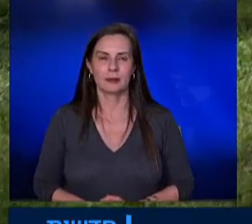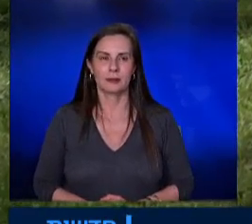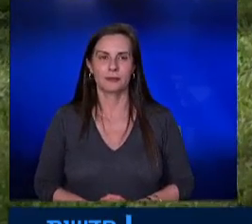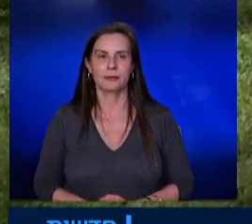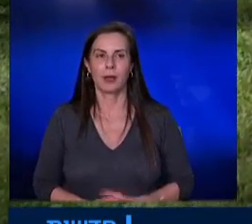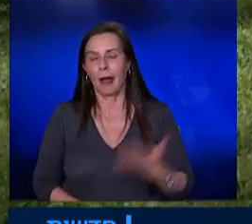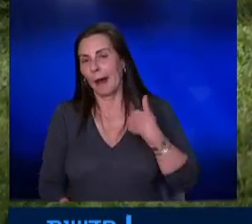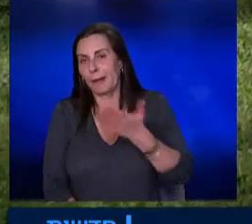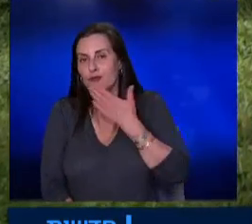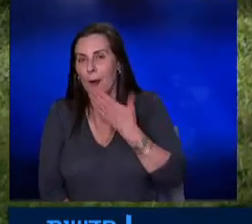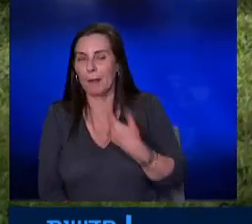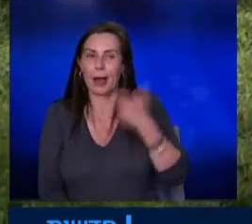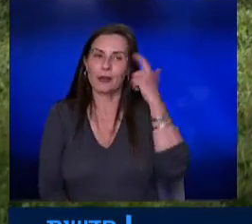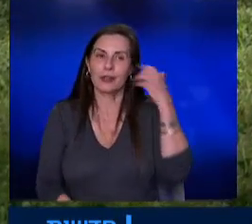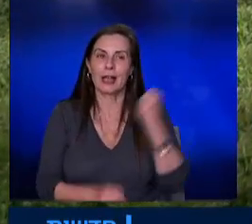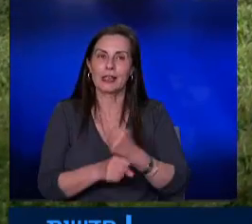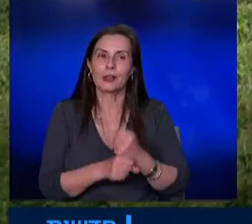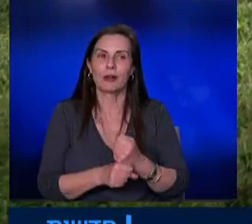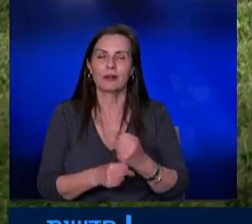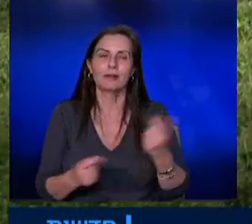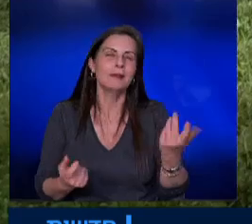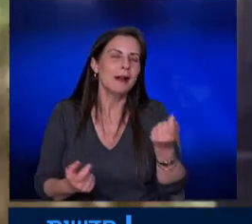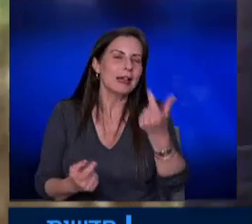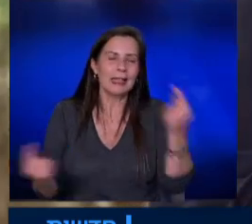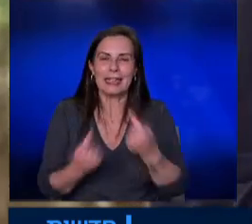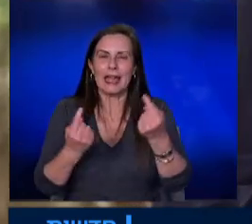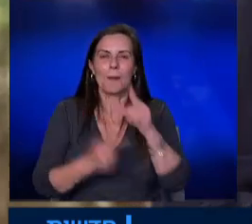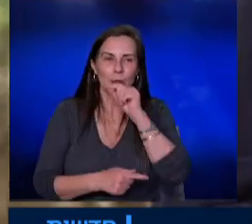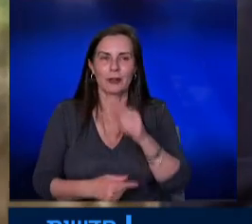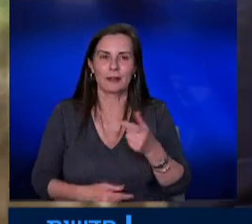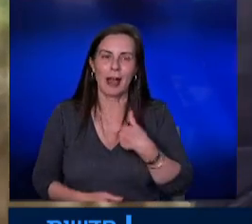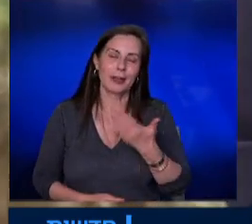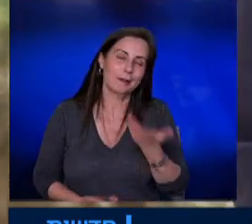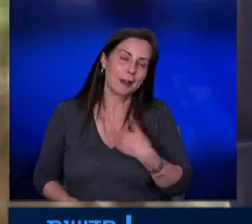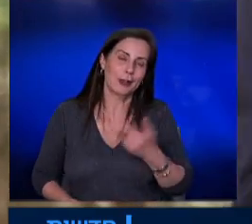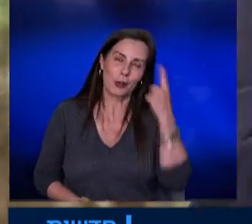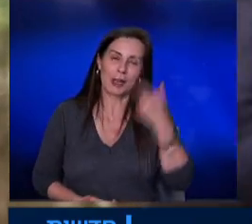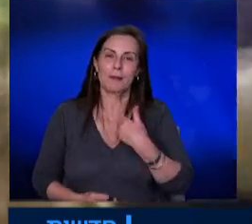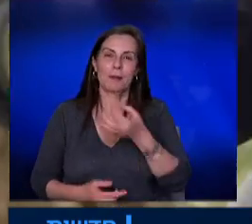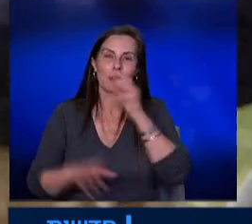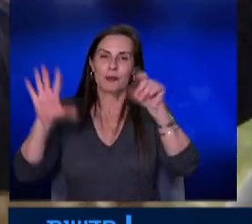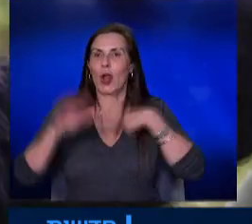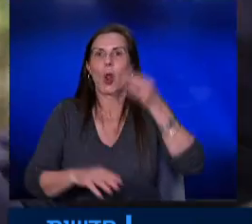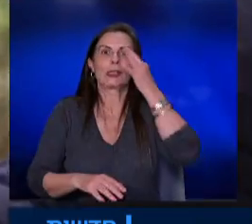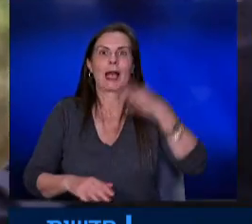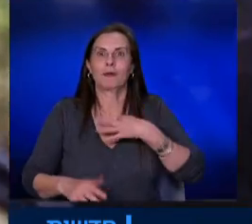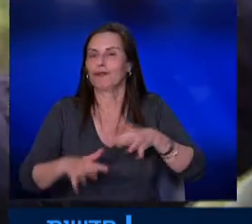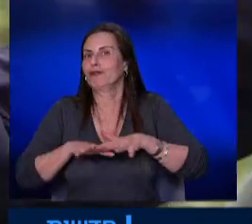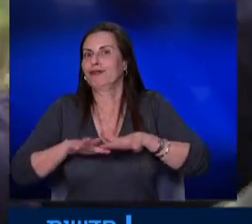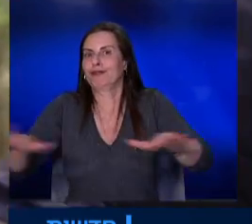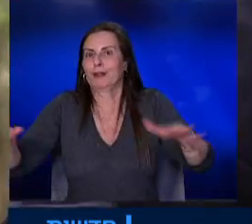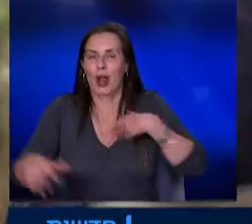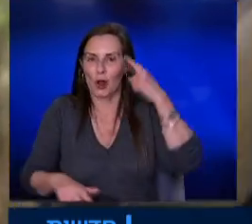הייתי משועמם וחשבתי לעשות איזה קטטת טוויטר קטנה. את יודעת, יהודי בן 70, לא שמתי לב שזה גולש משם